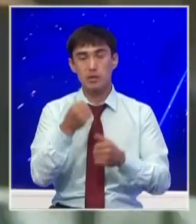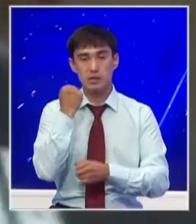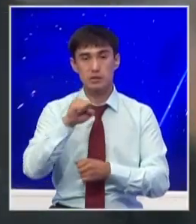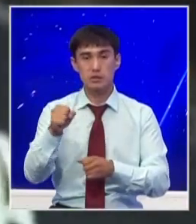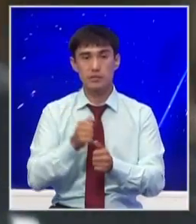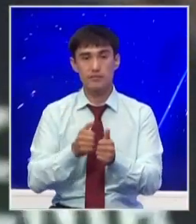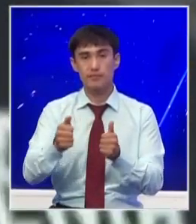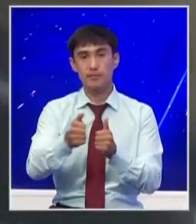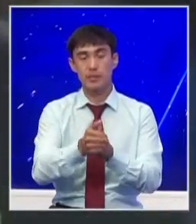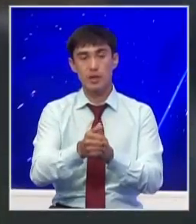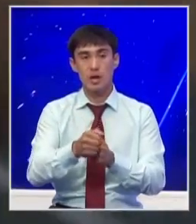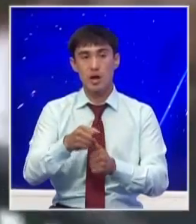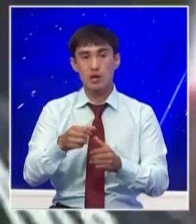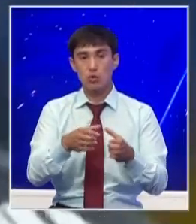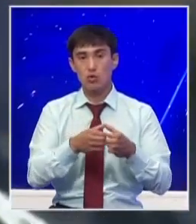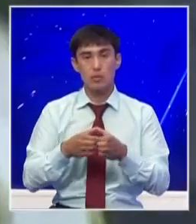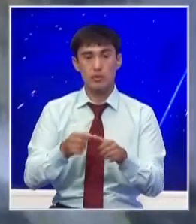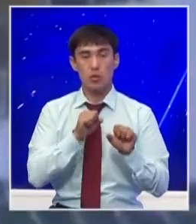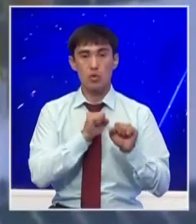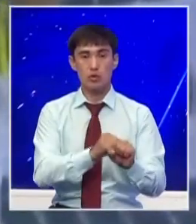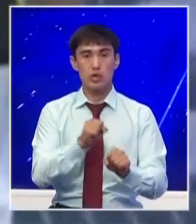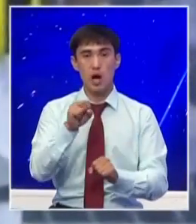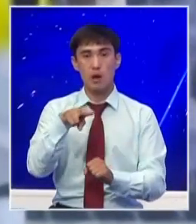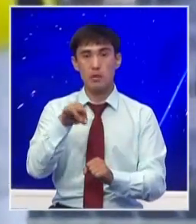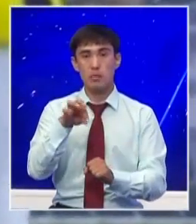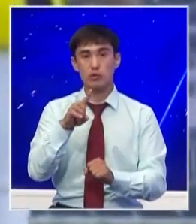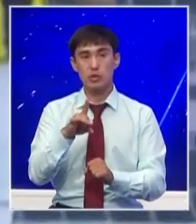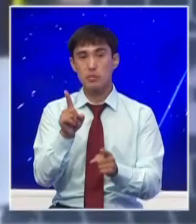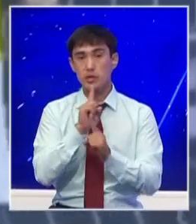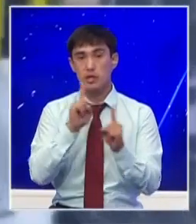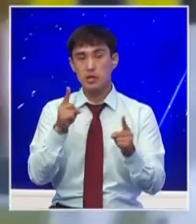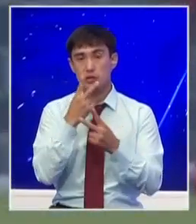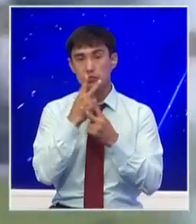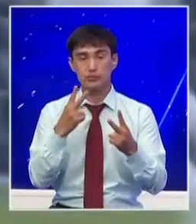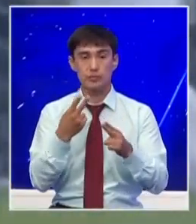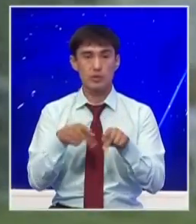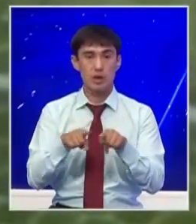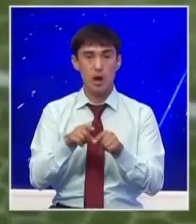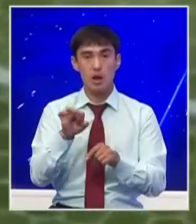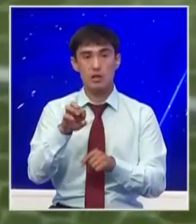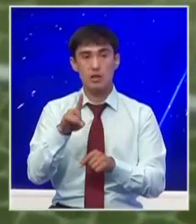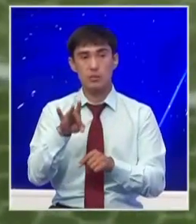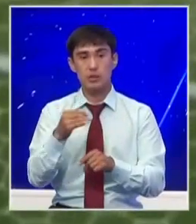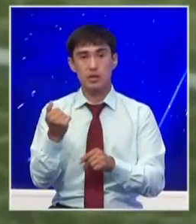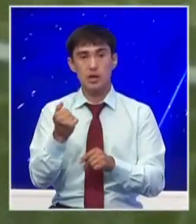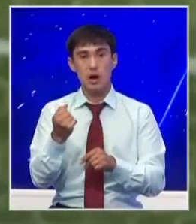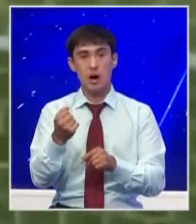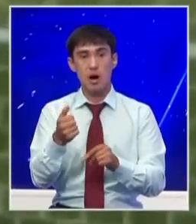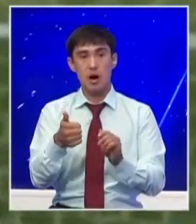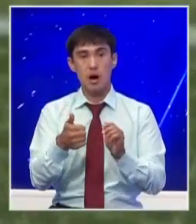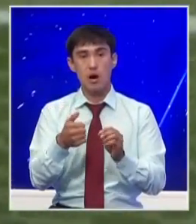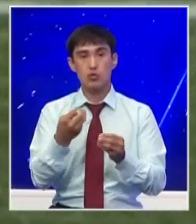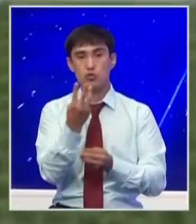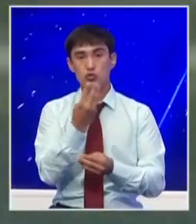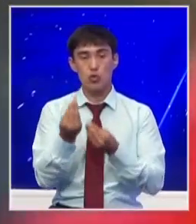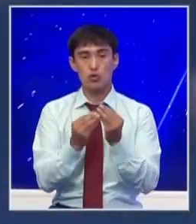жеткізді. Сондай-ақ Аль-Иттихад құрамында қорғаушы Ахмет Бамсауд ерекше көзге түсті. Осылайша Аль-Иттихадтықтар А тобында үш ойында ең